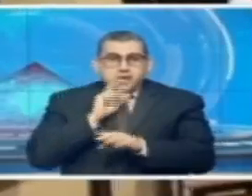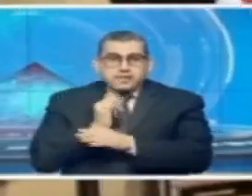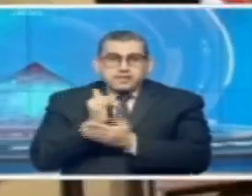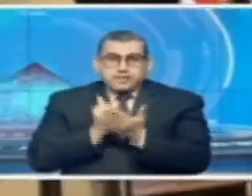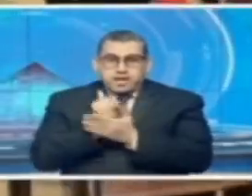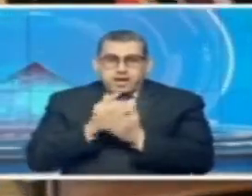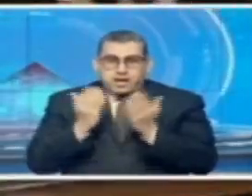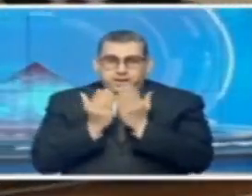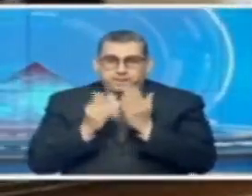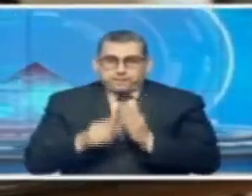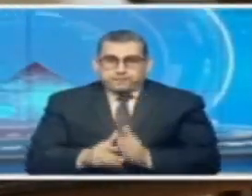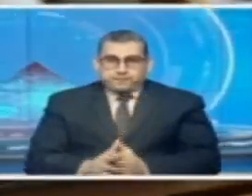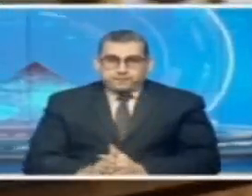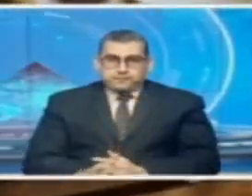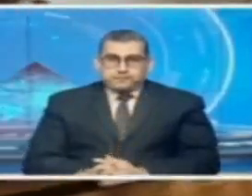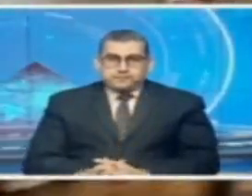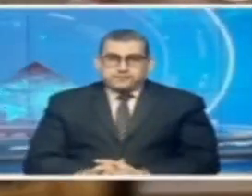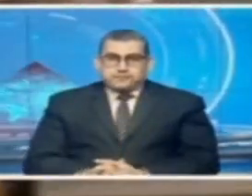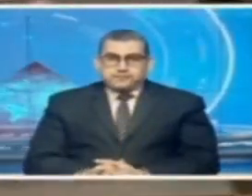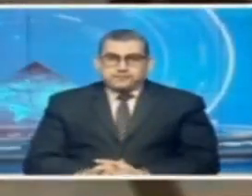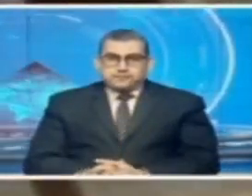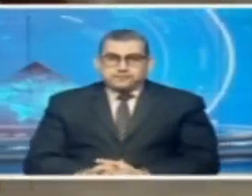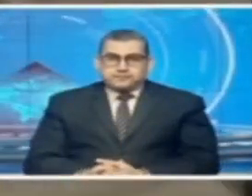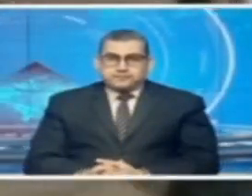والسياحة والتعليم.